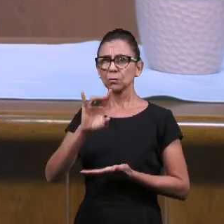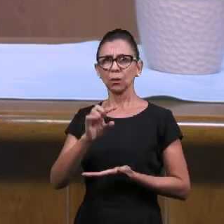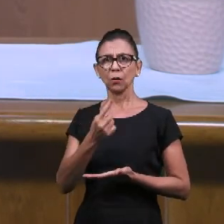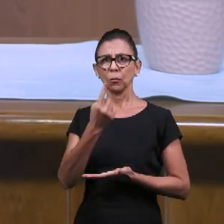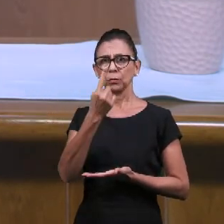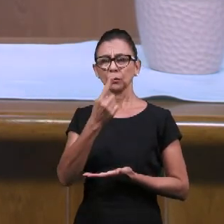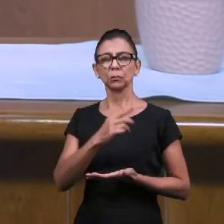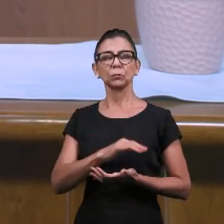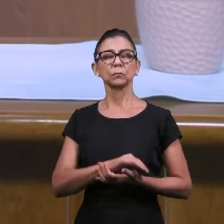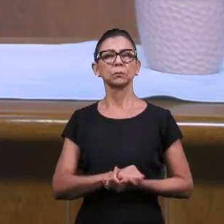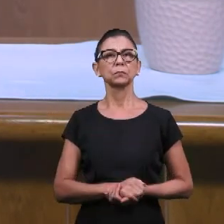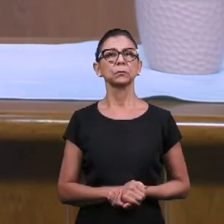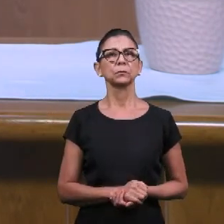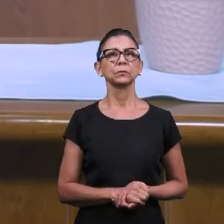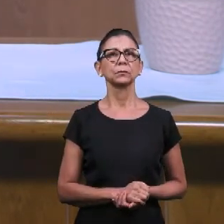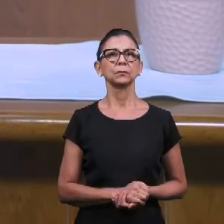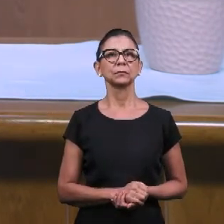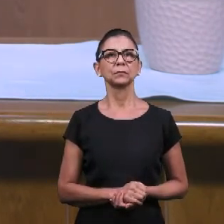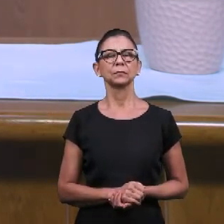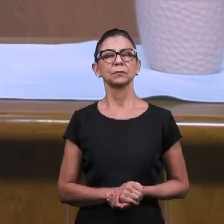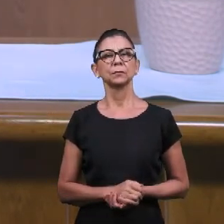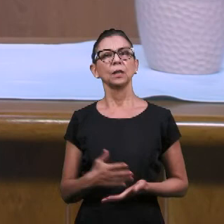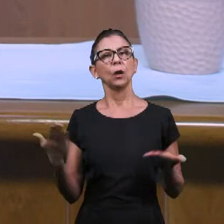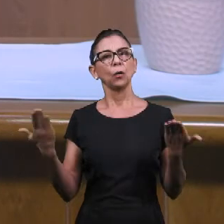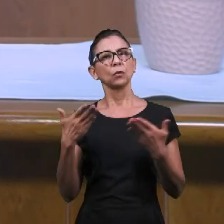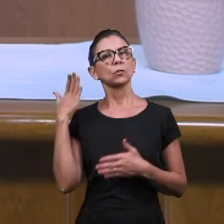моя основывается на Господе.